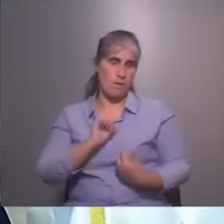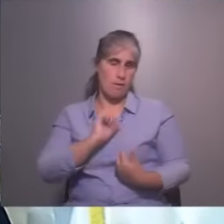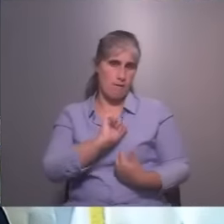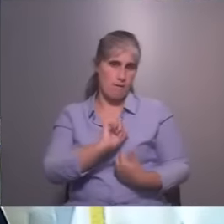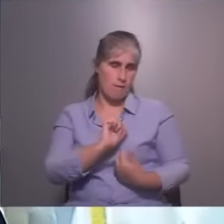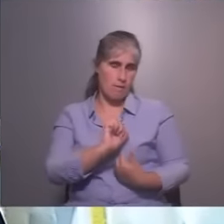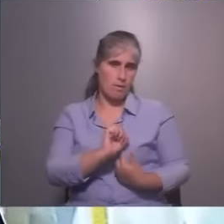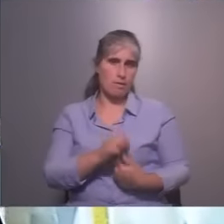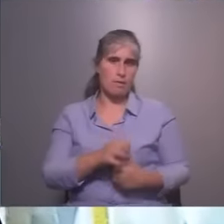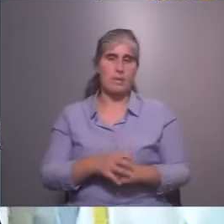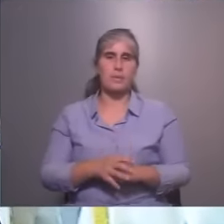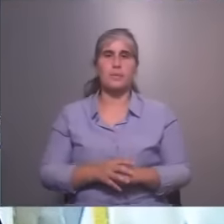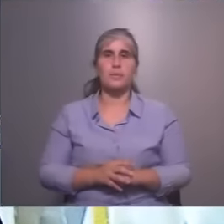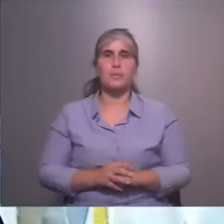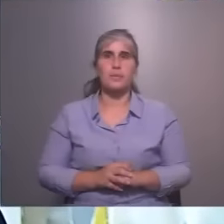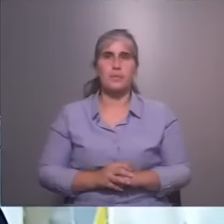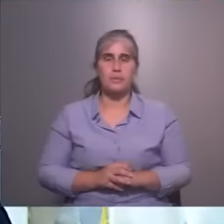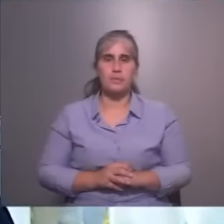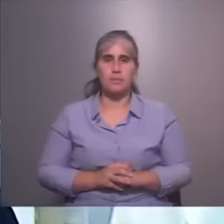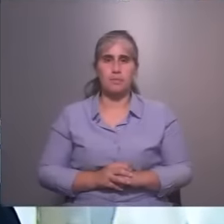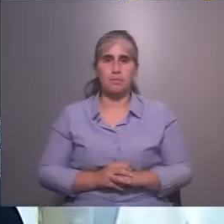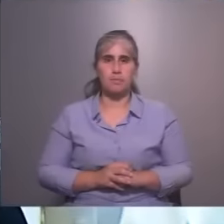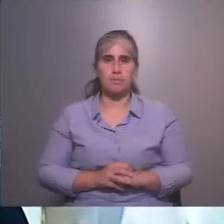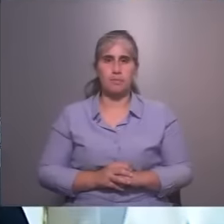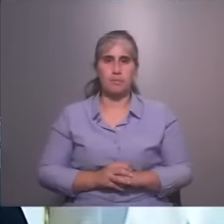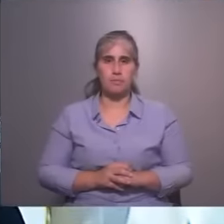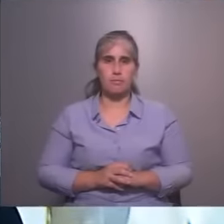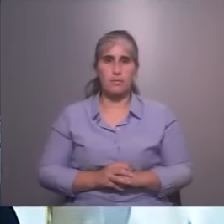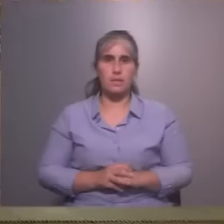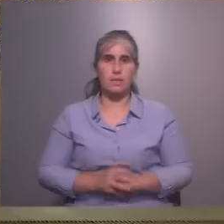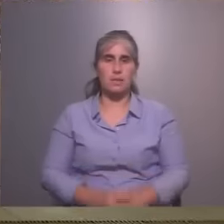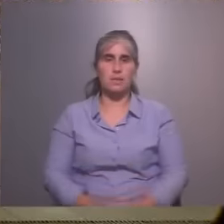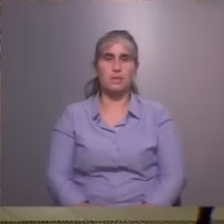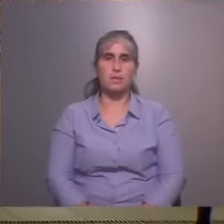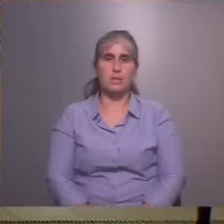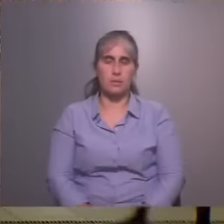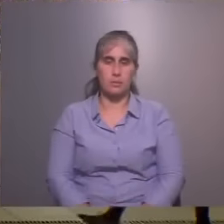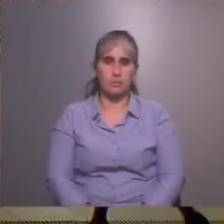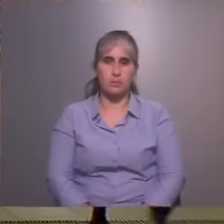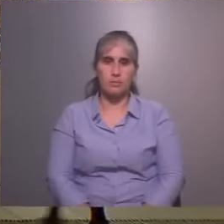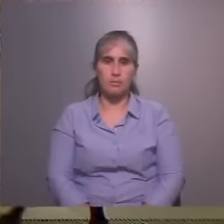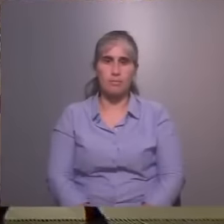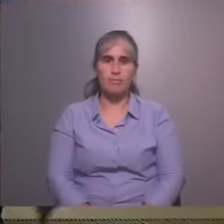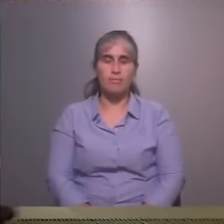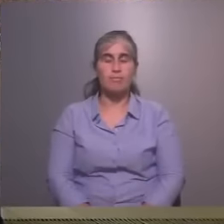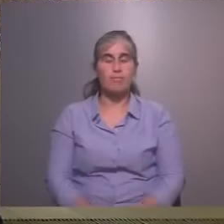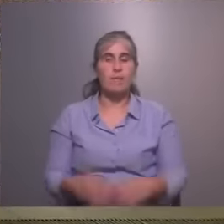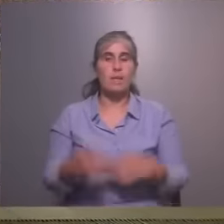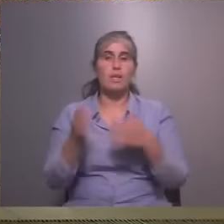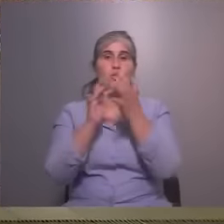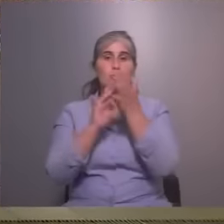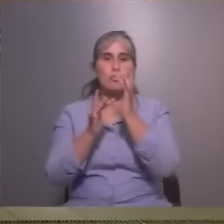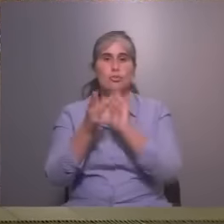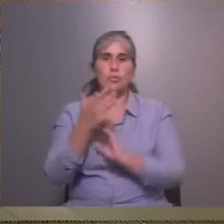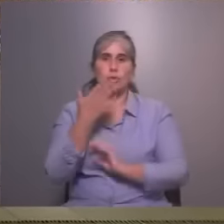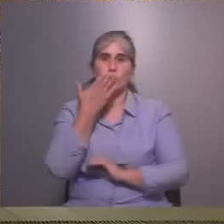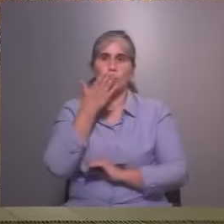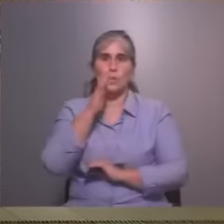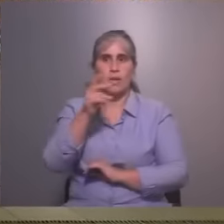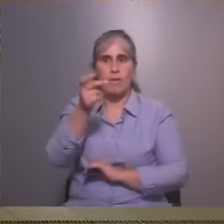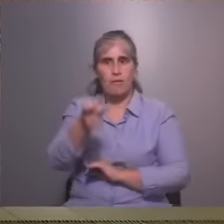zrozumieli tego, co im powiedział. A matka jego chowała wiernie wszystkie te wspomnienia w swym